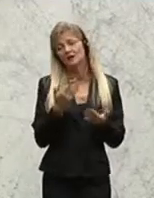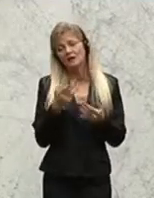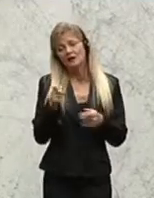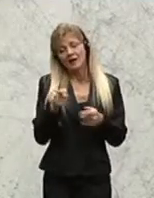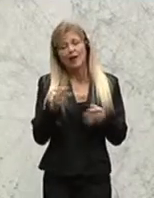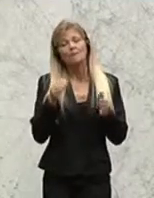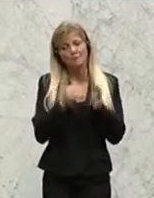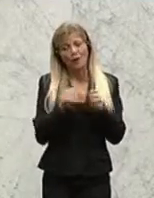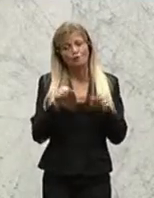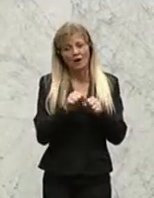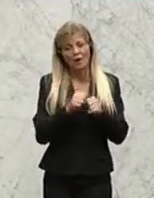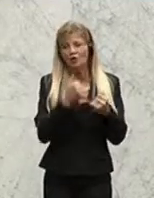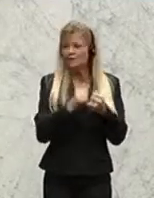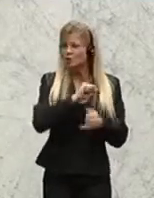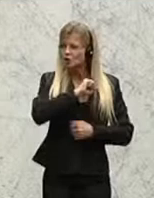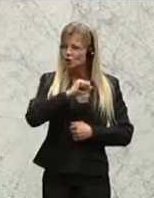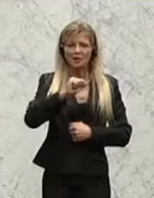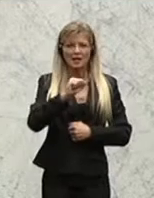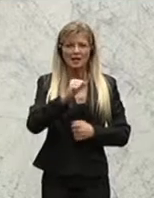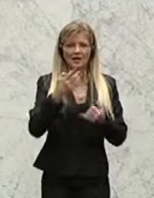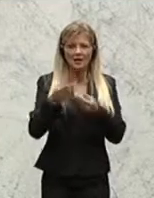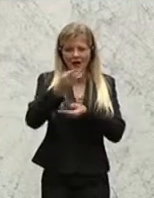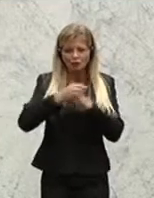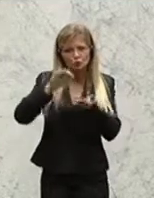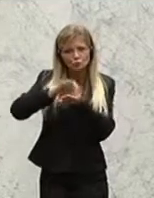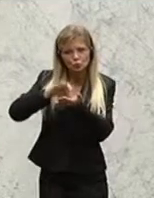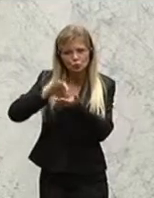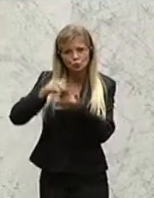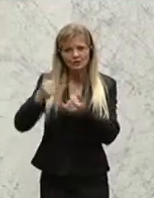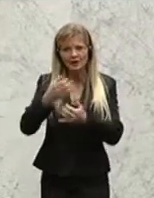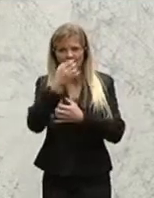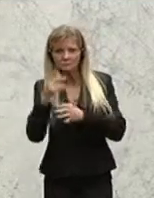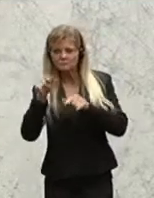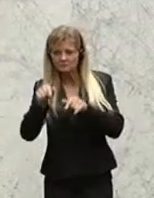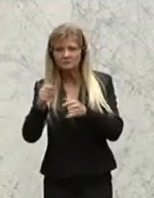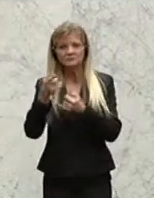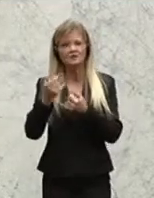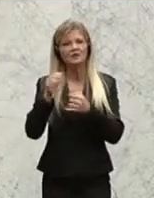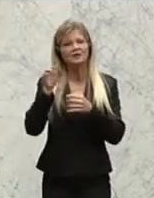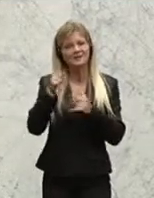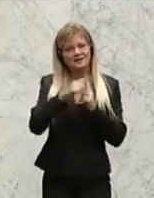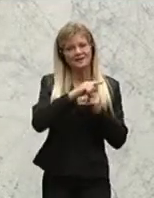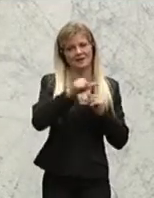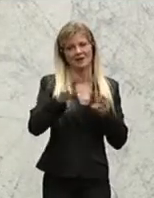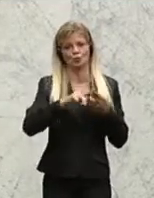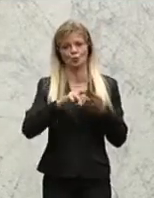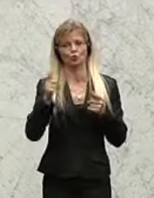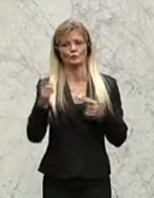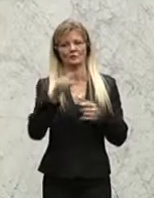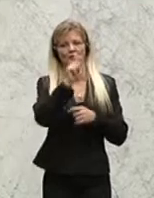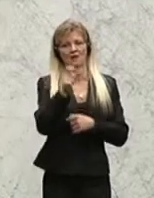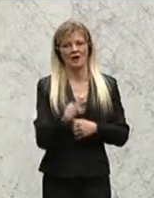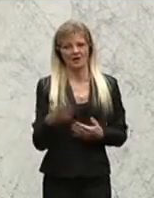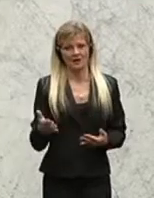Etablierung von Hotspots in Griechenland und Italien. Dort soll entschieden werden, wer zu einem